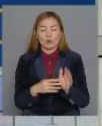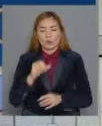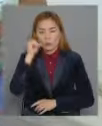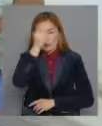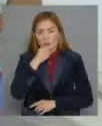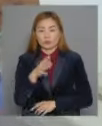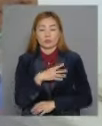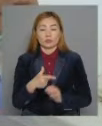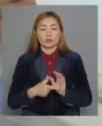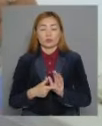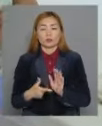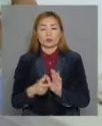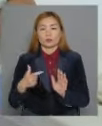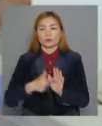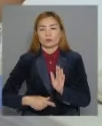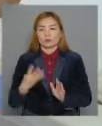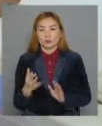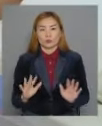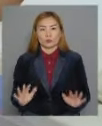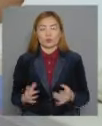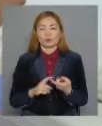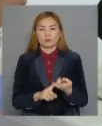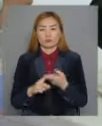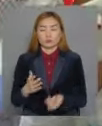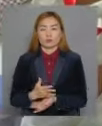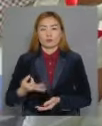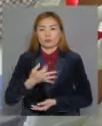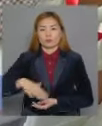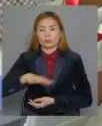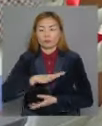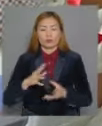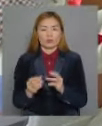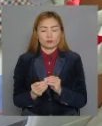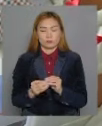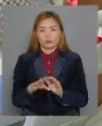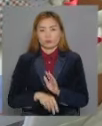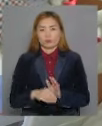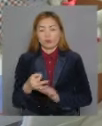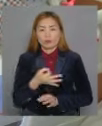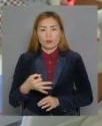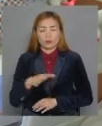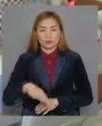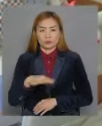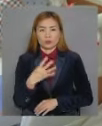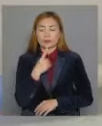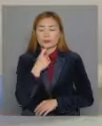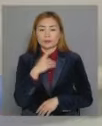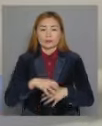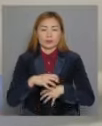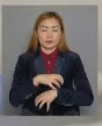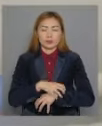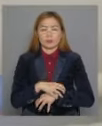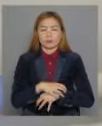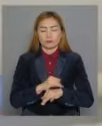болған. 774 жағдай республика көлемінде, оның ішінде облысымызда қызылшаның әрі